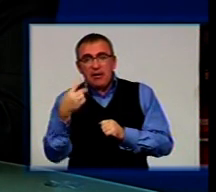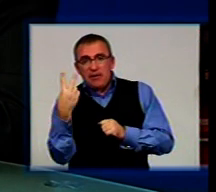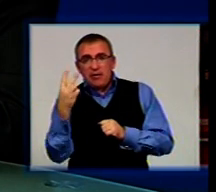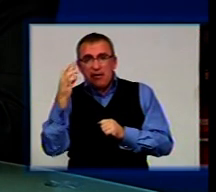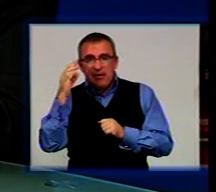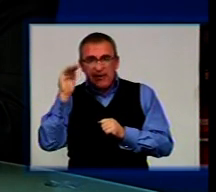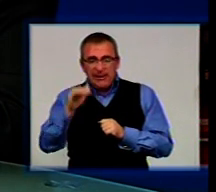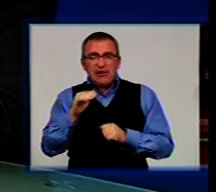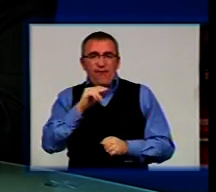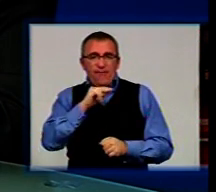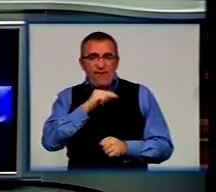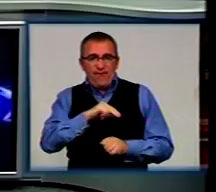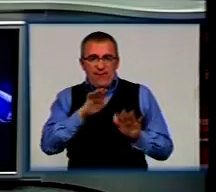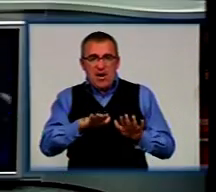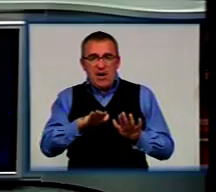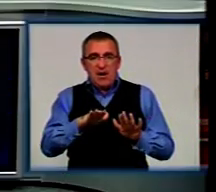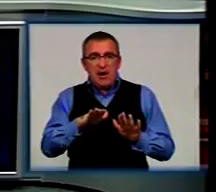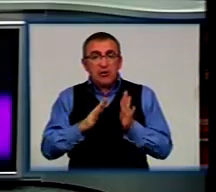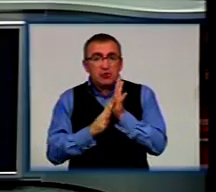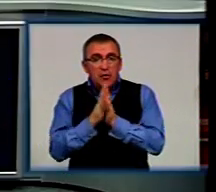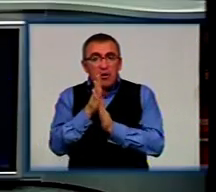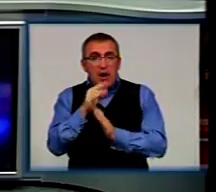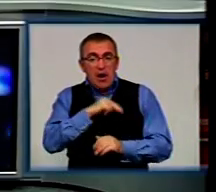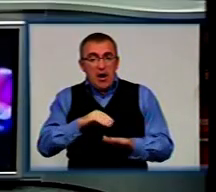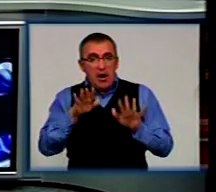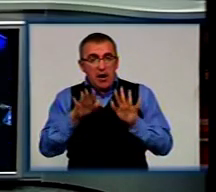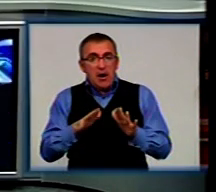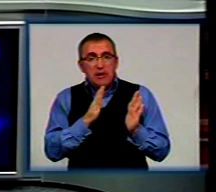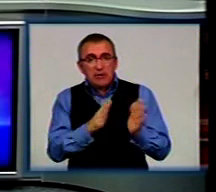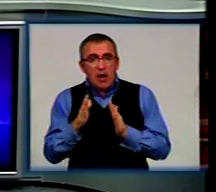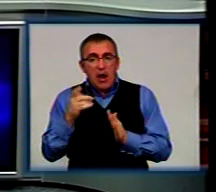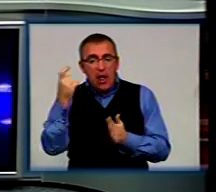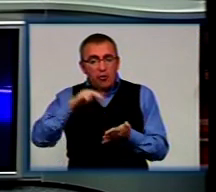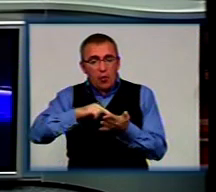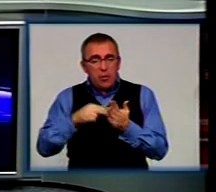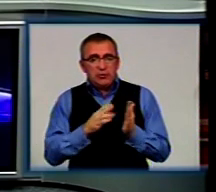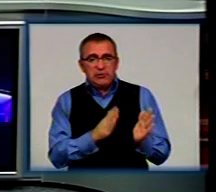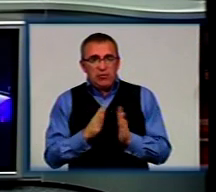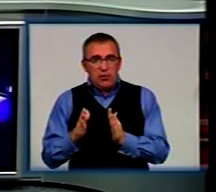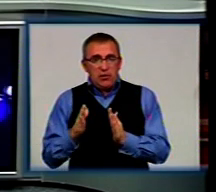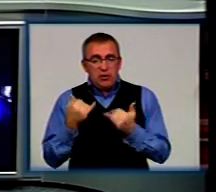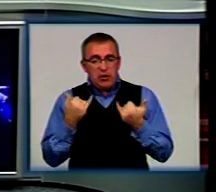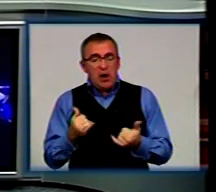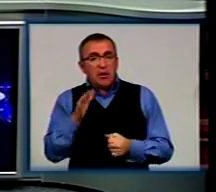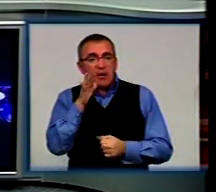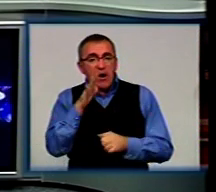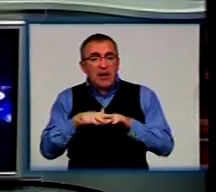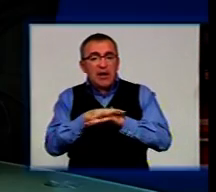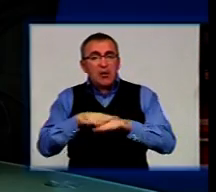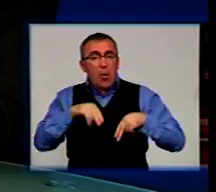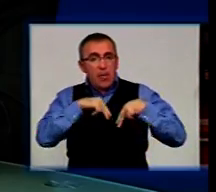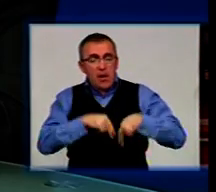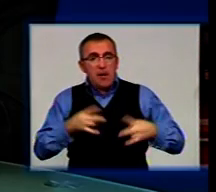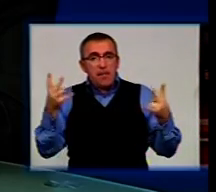32,3 тисяч вакансій. Як ми бачимо, що зростання вакансій свідчить про стабільну економічну ситуацію. На даний час ринку праці